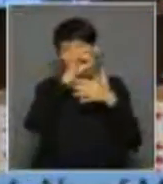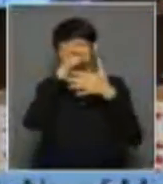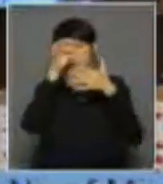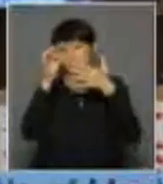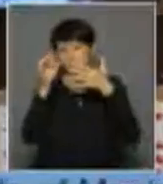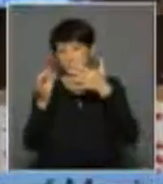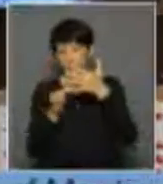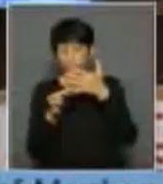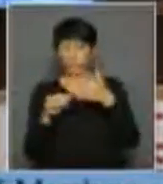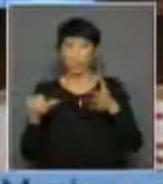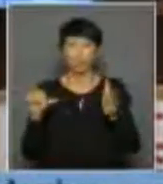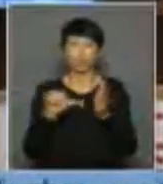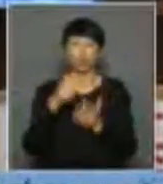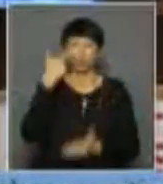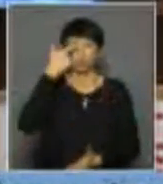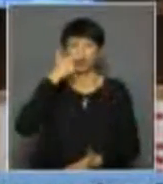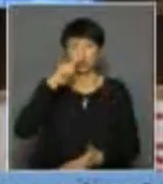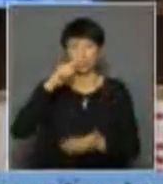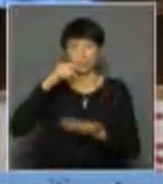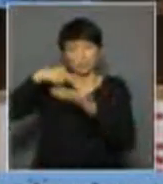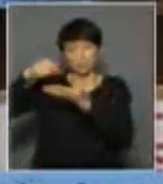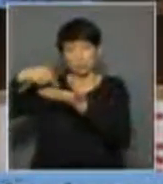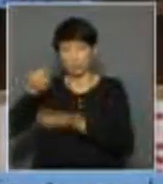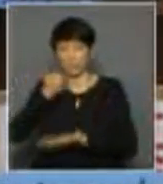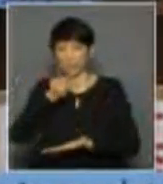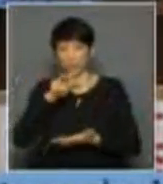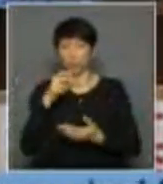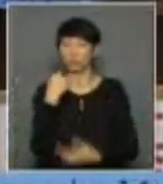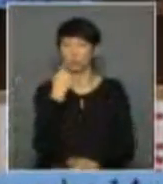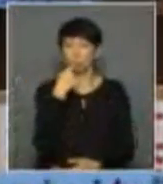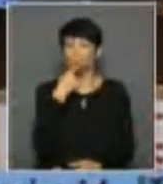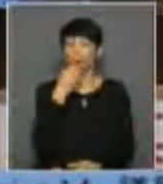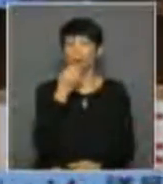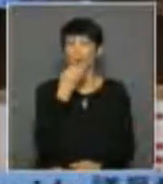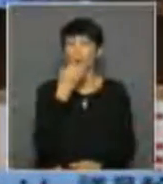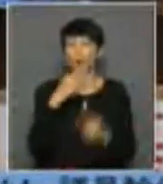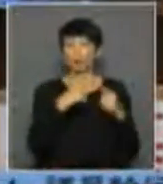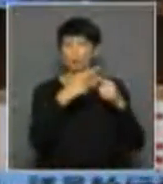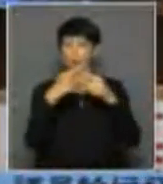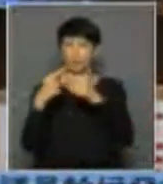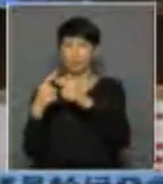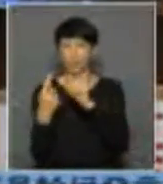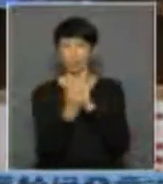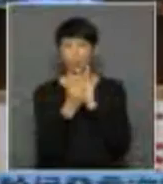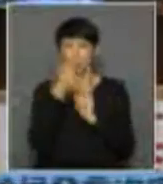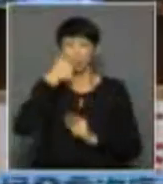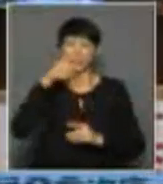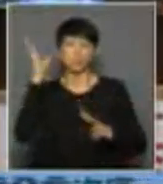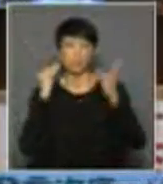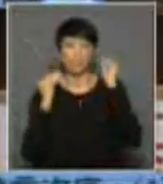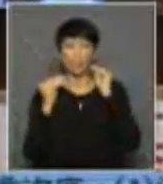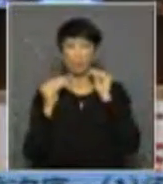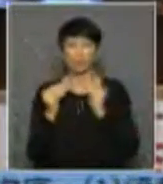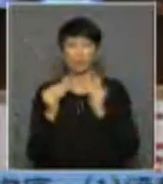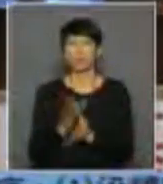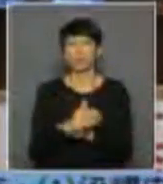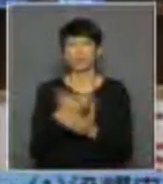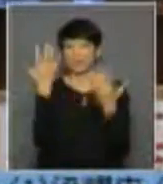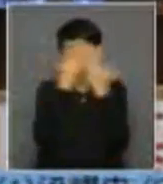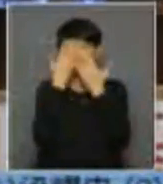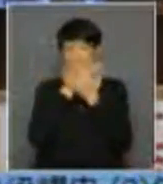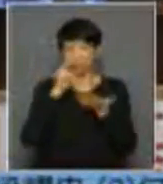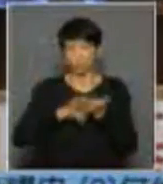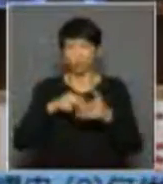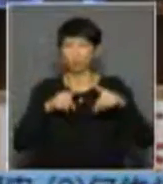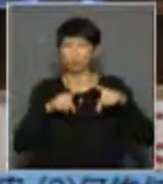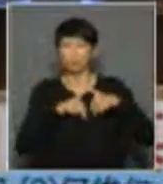新的一個調查看到啦，就說香港人對新聞自由、電視新聞那些那個信心程